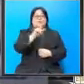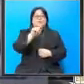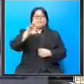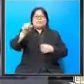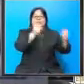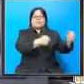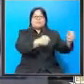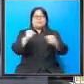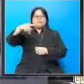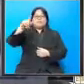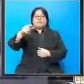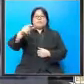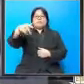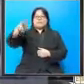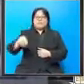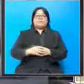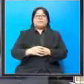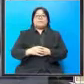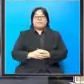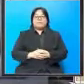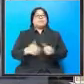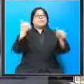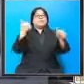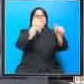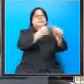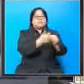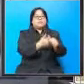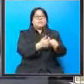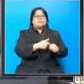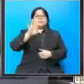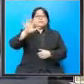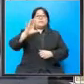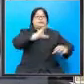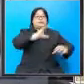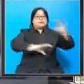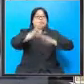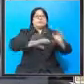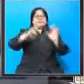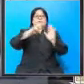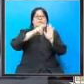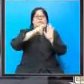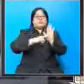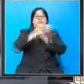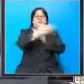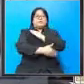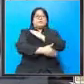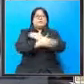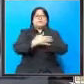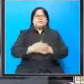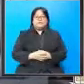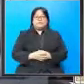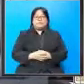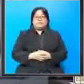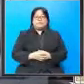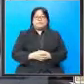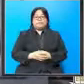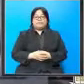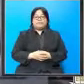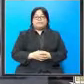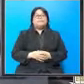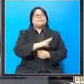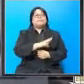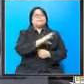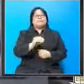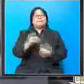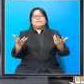keji ppni-nira Turin itu adalah berasaskan kepada lima cita-cita rukunnya Hai dana sebanyak kiri 5